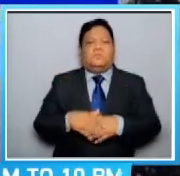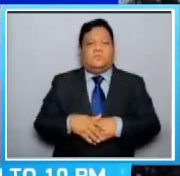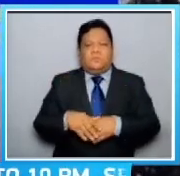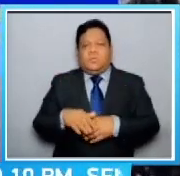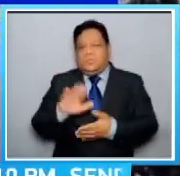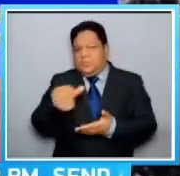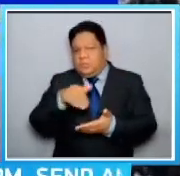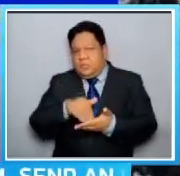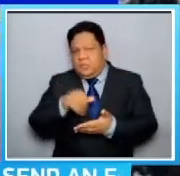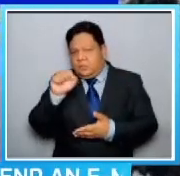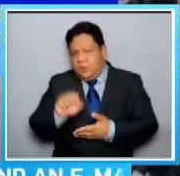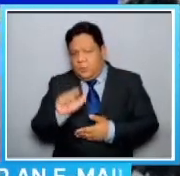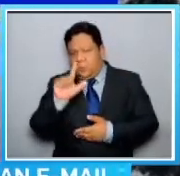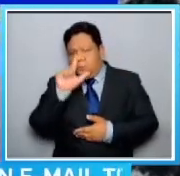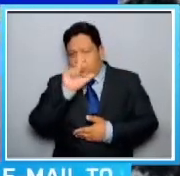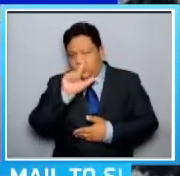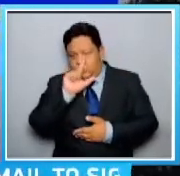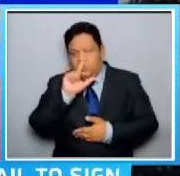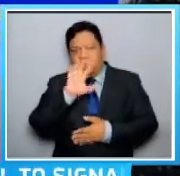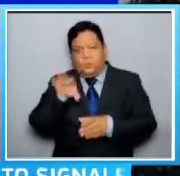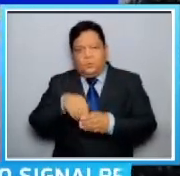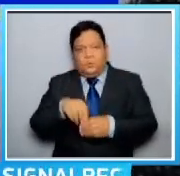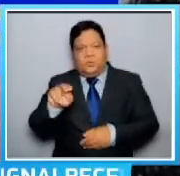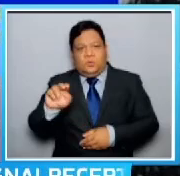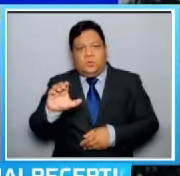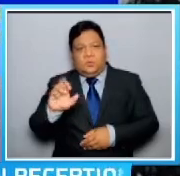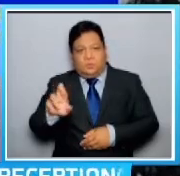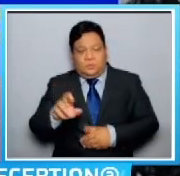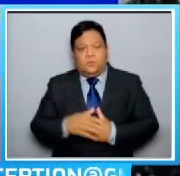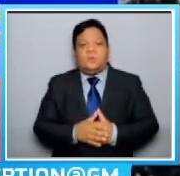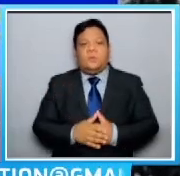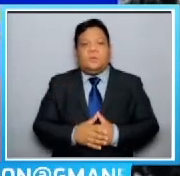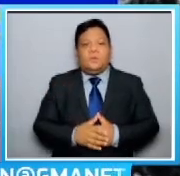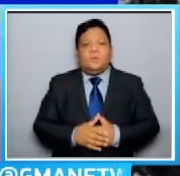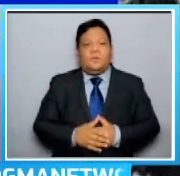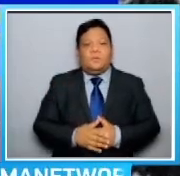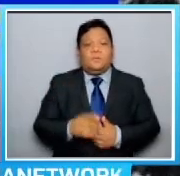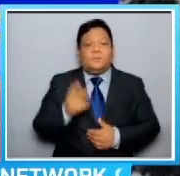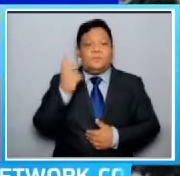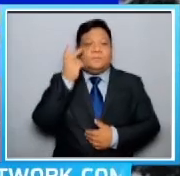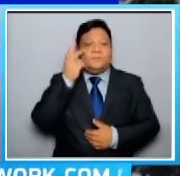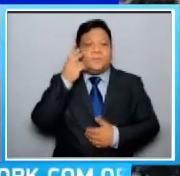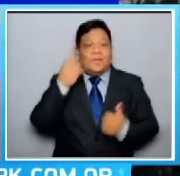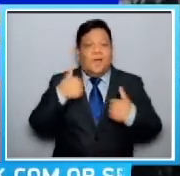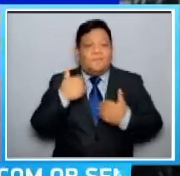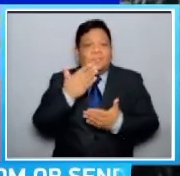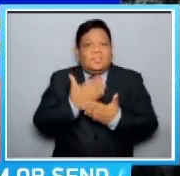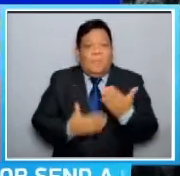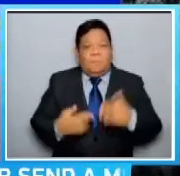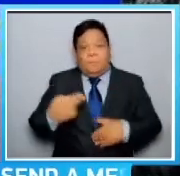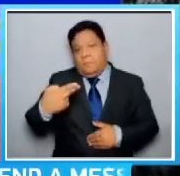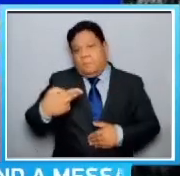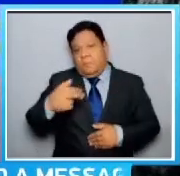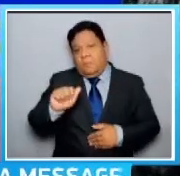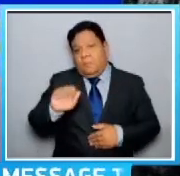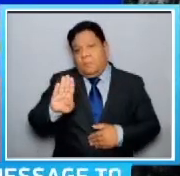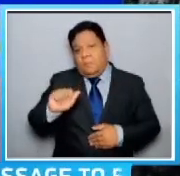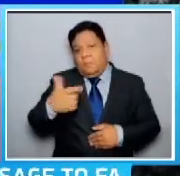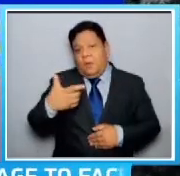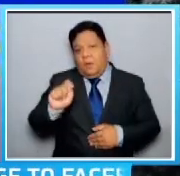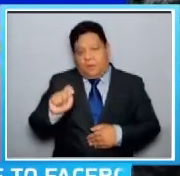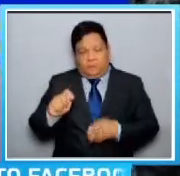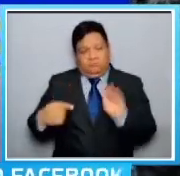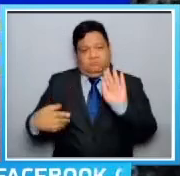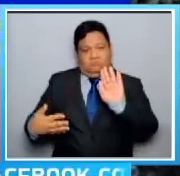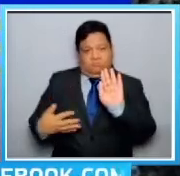Manila. Then may mga southwest winds tayo, mga signature ng southwest monsoon over the western section of Visayas. So ito yung nakikita